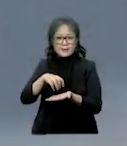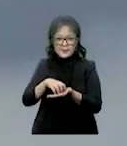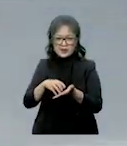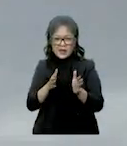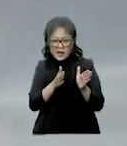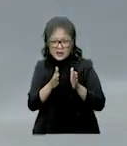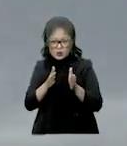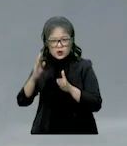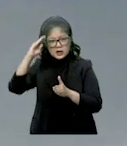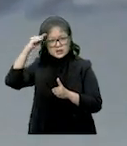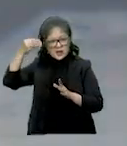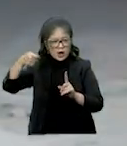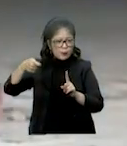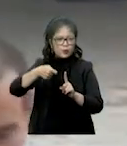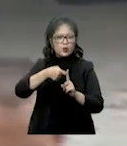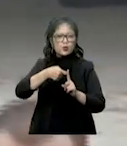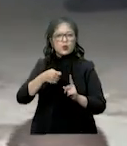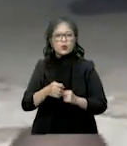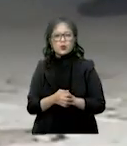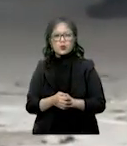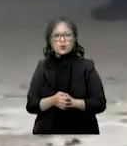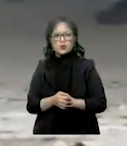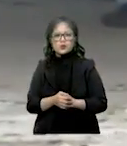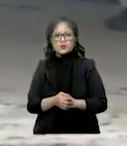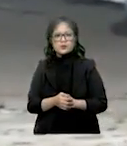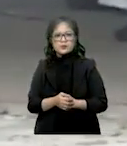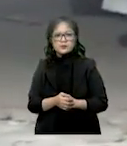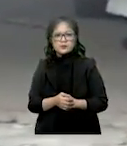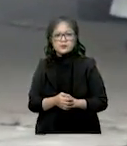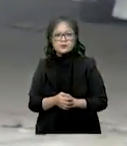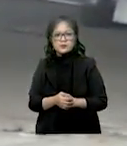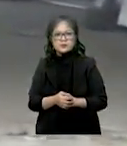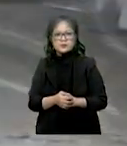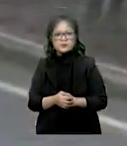pembunuhan. Dari Subang, Jawa Barat, Yudi Herawan, iNews melaporkan.